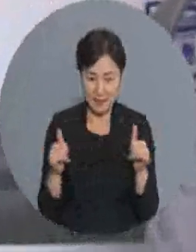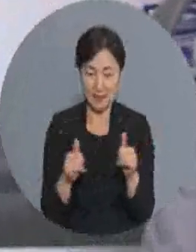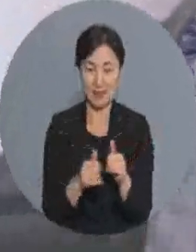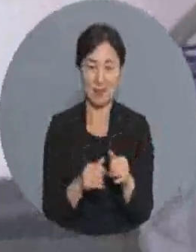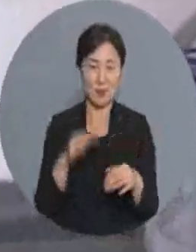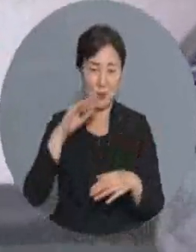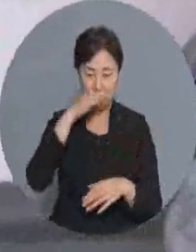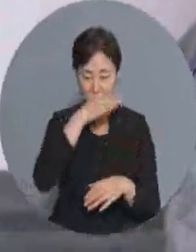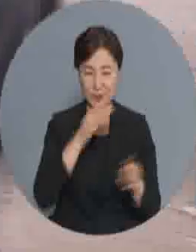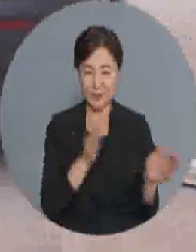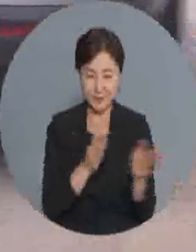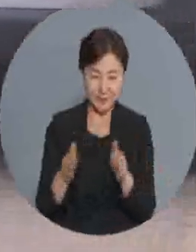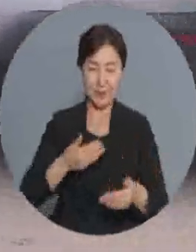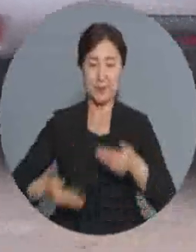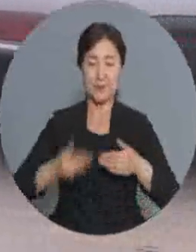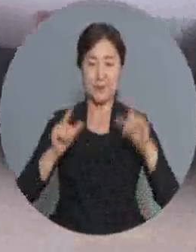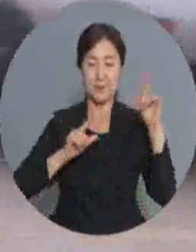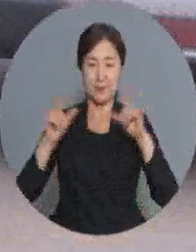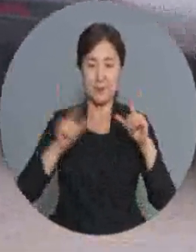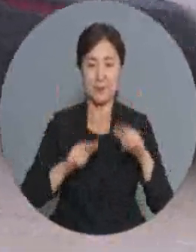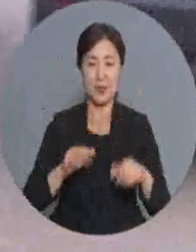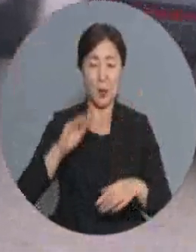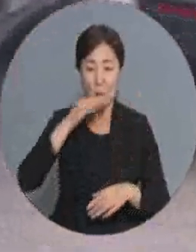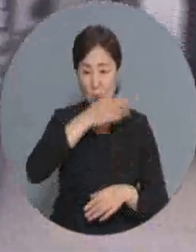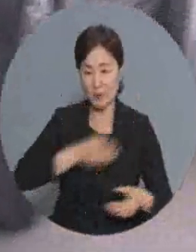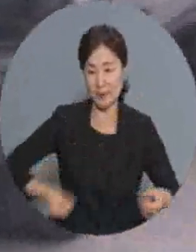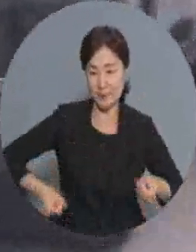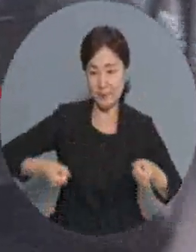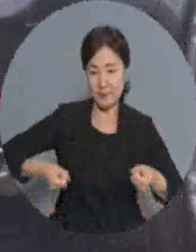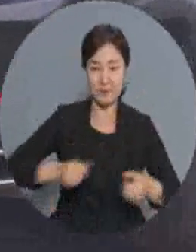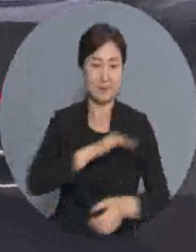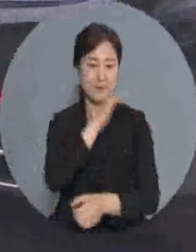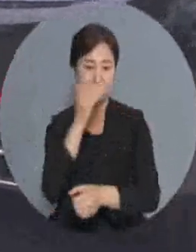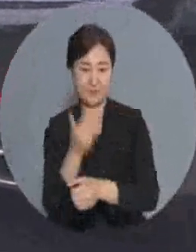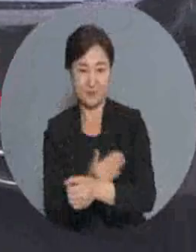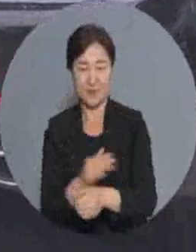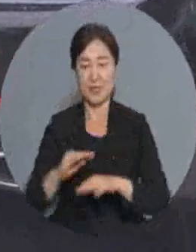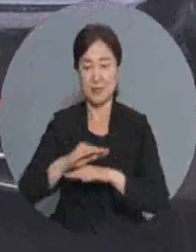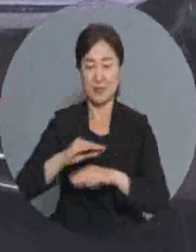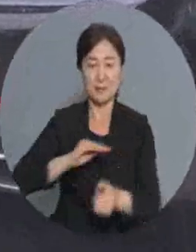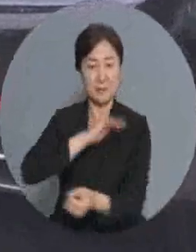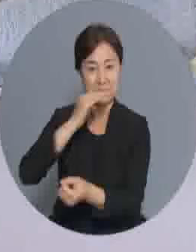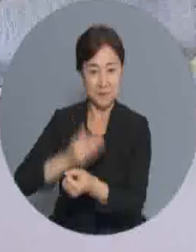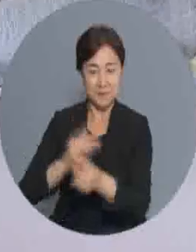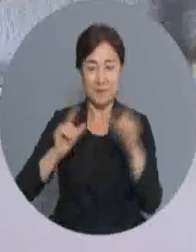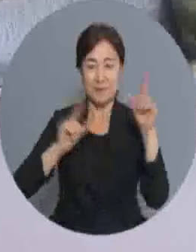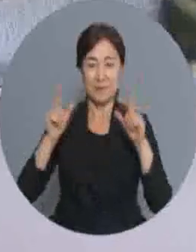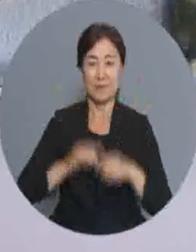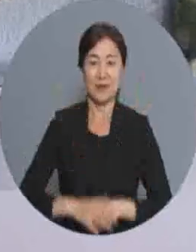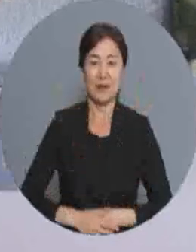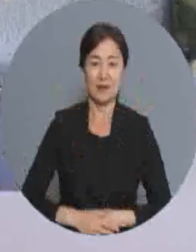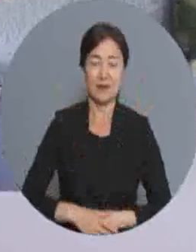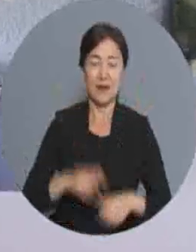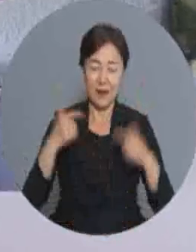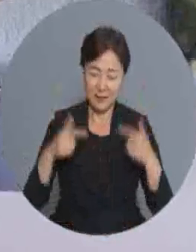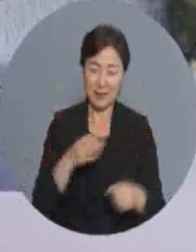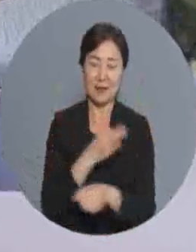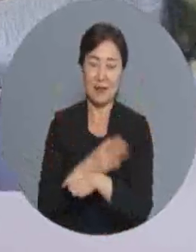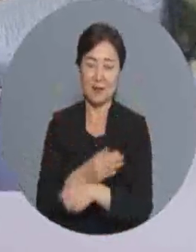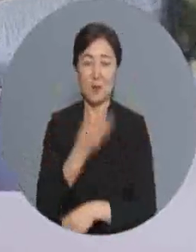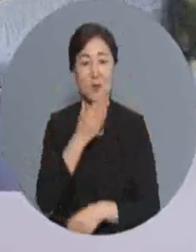손질하느라 분주합니다. 옥수수가 두 손 가득, 차 안에도 가득합니다. 해마다 구입해서 먹고